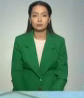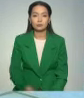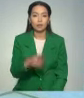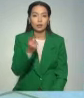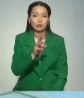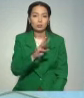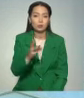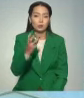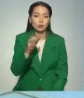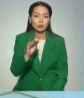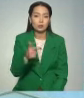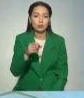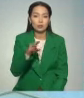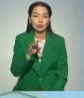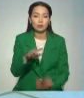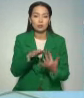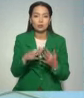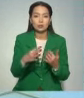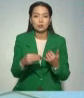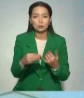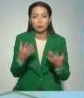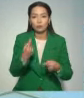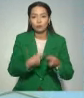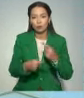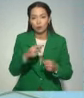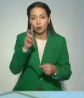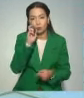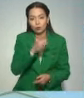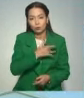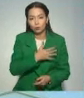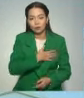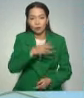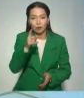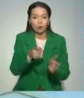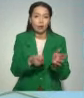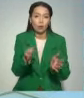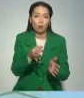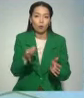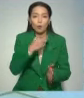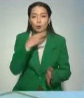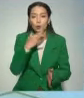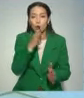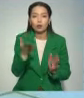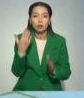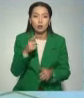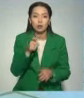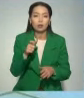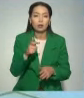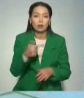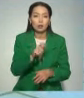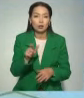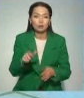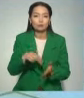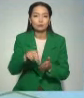один миллион триста тысяч гектаров сельхоз земель возвращены в госсобственность в Карагандинской области много лет назад граждане взяли эти участки